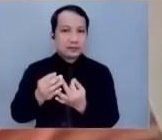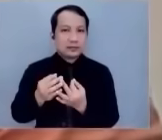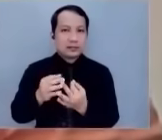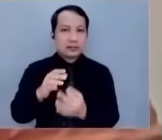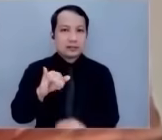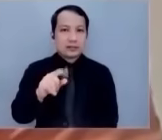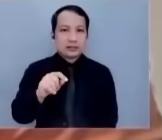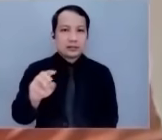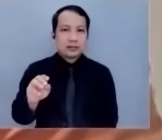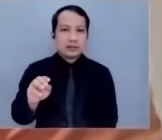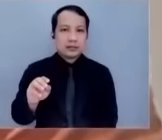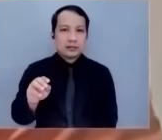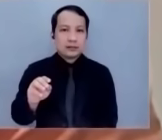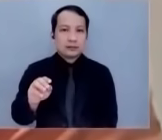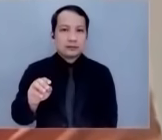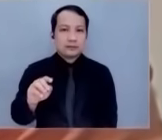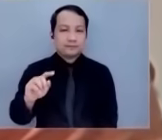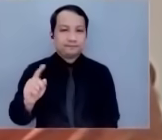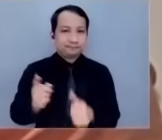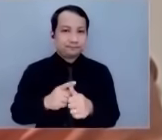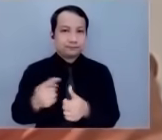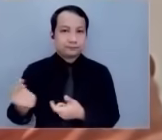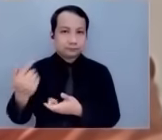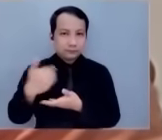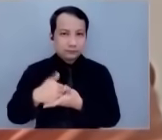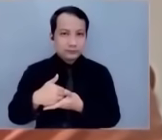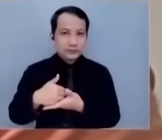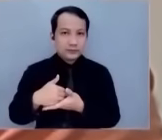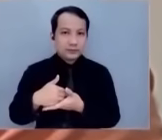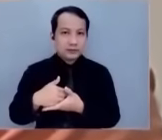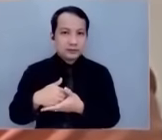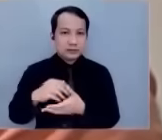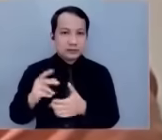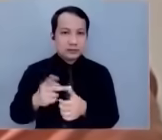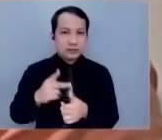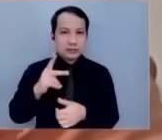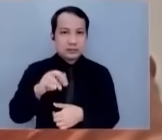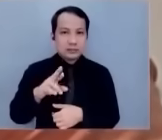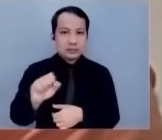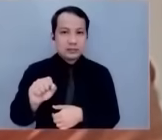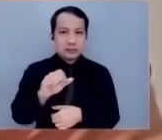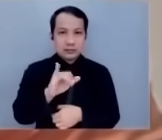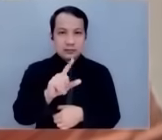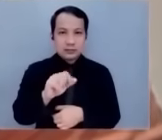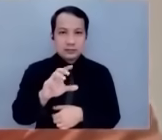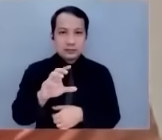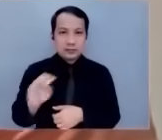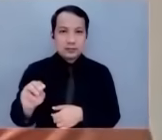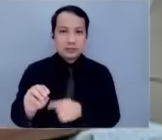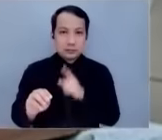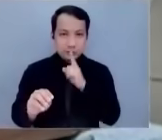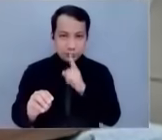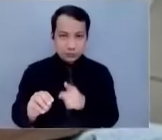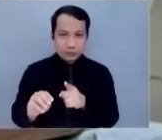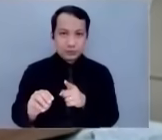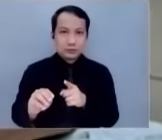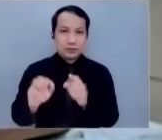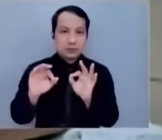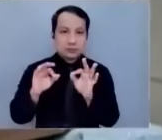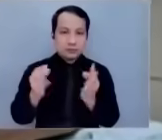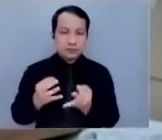yung unang-unang pamilya talaga na labas sa sitcom na tunay na pamilya Alam mo kanina